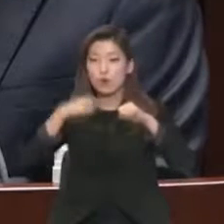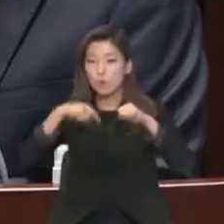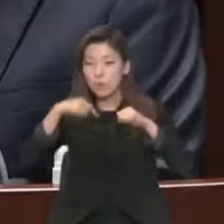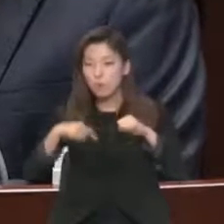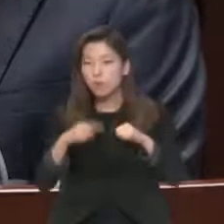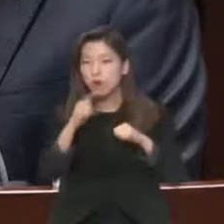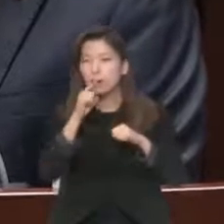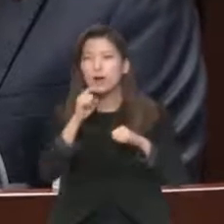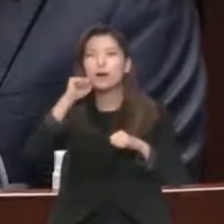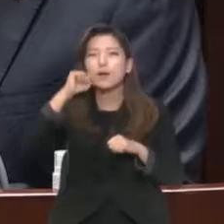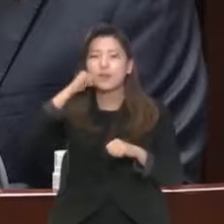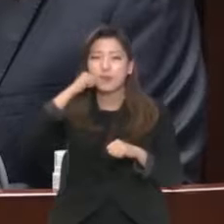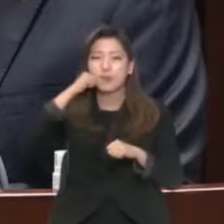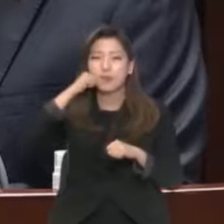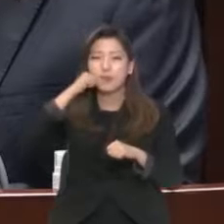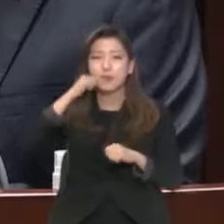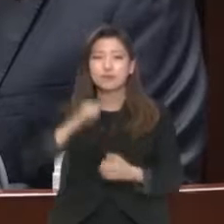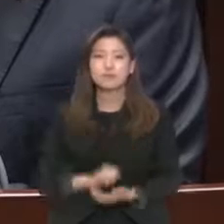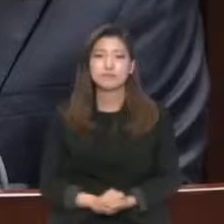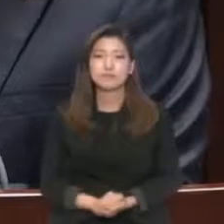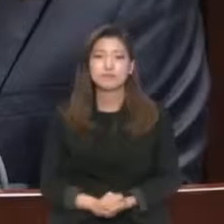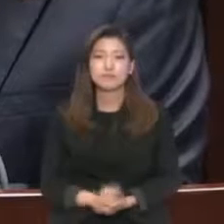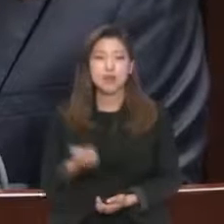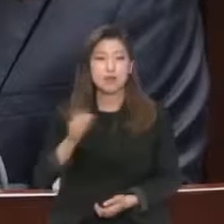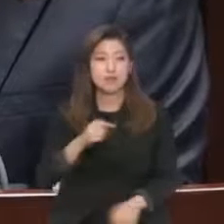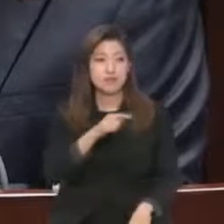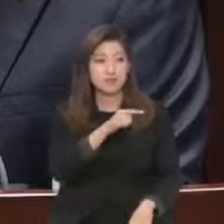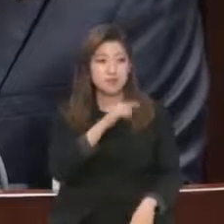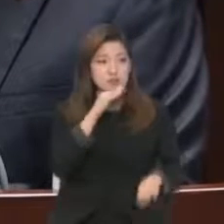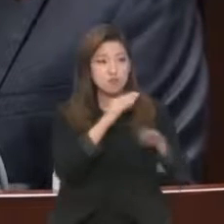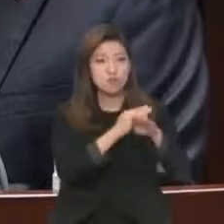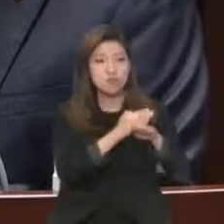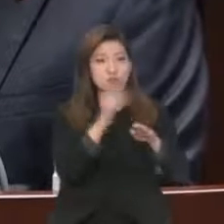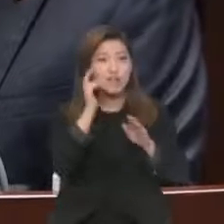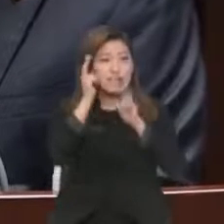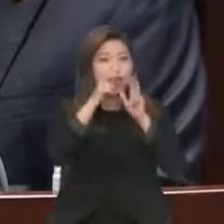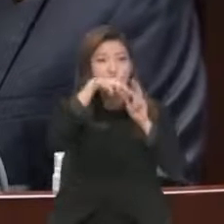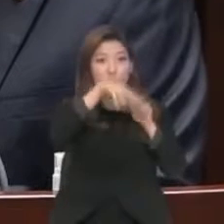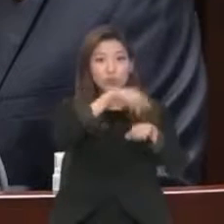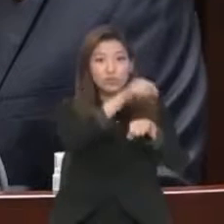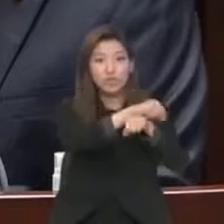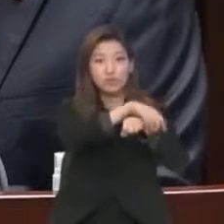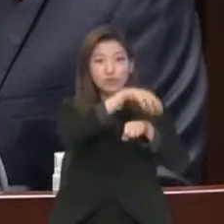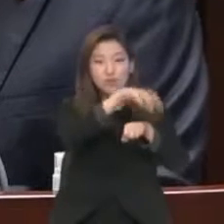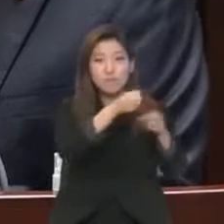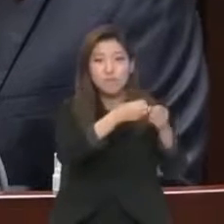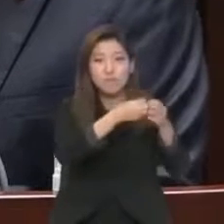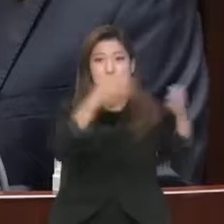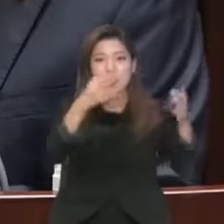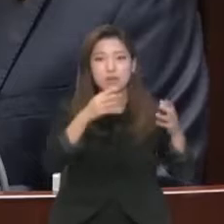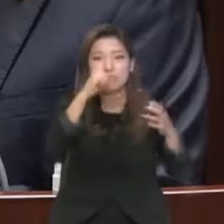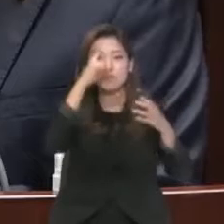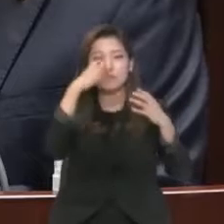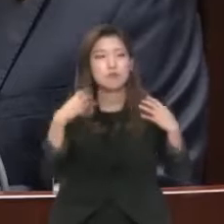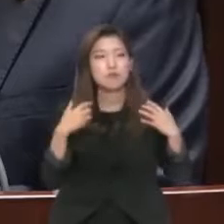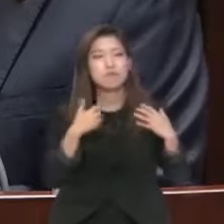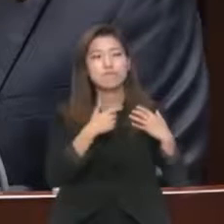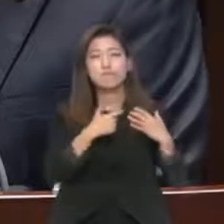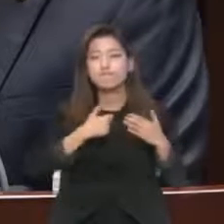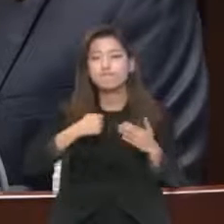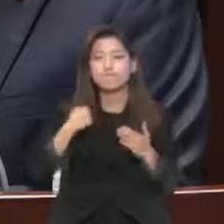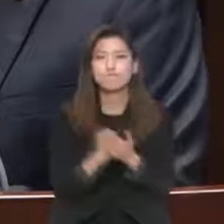적어도 NSC 차원에서 매우 유감스러운 일이다 이런 측면에서 강력한 유감을 표명한 바 있고 통일부